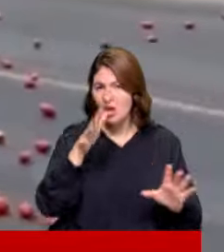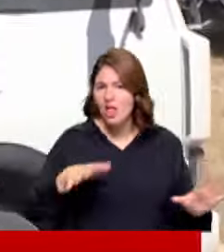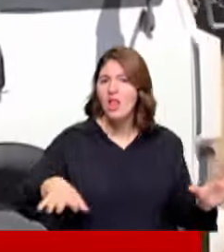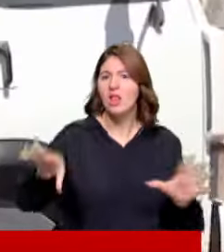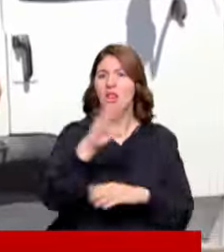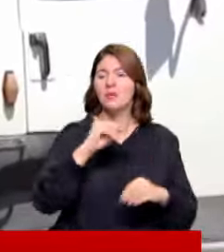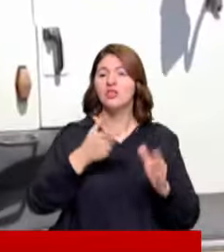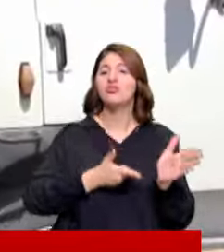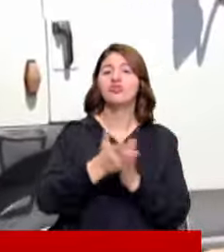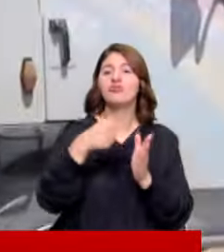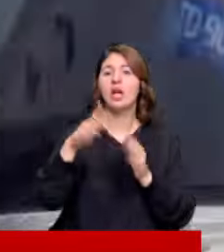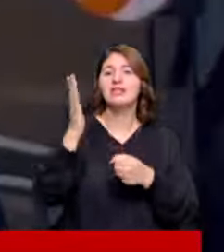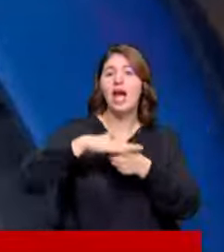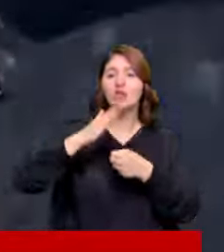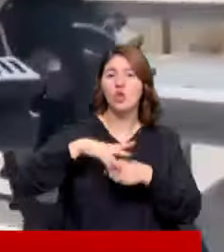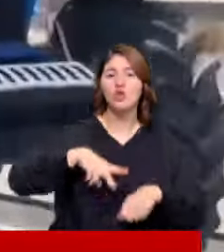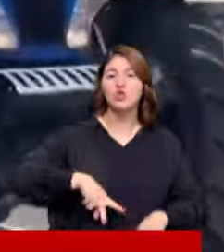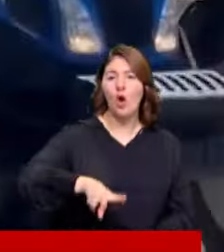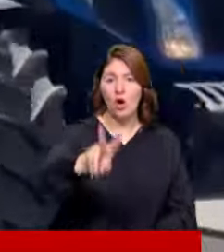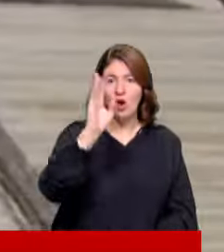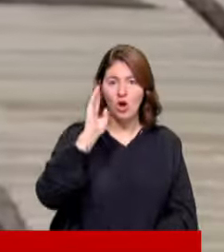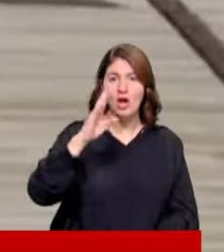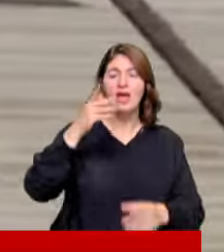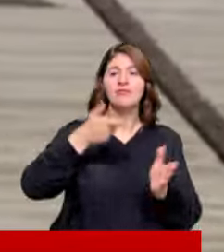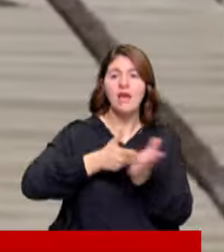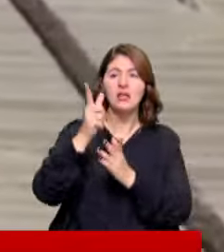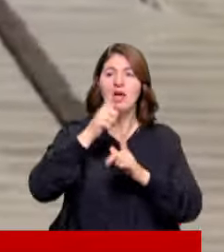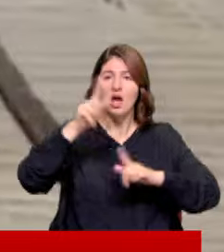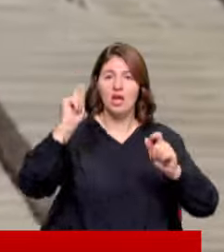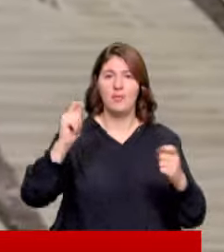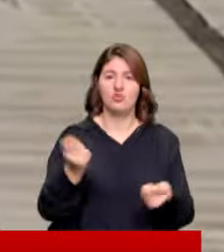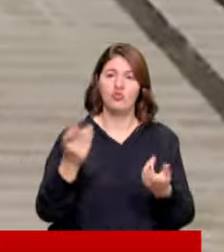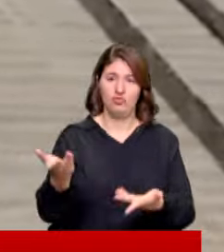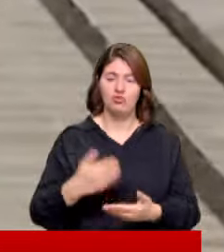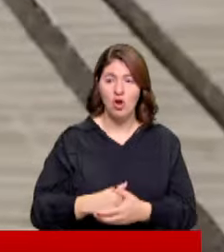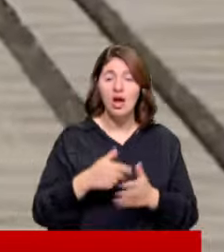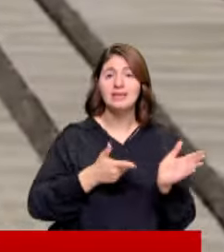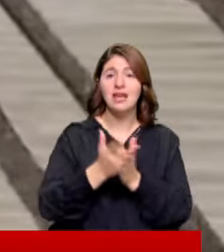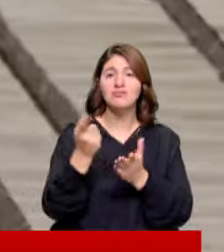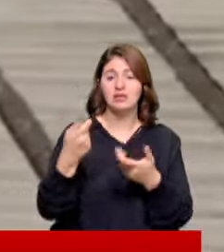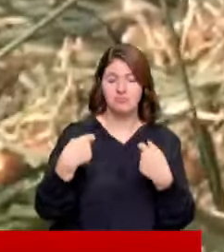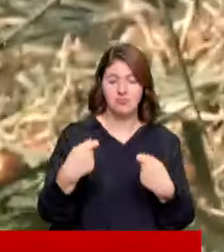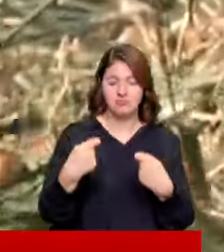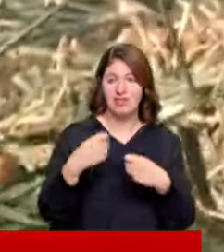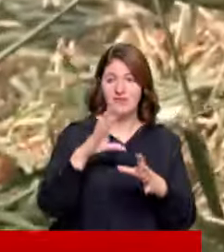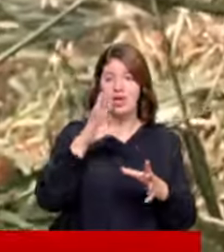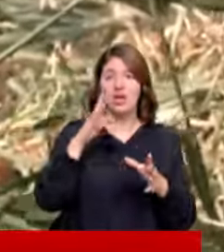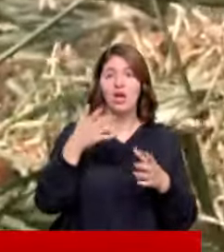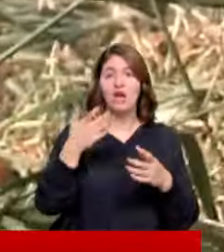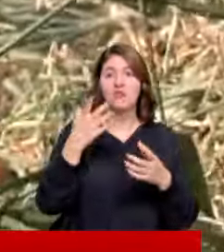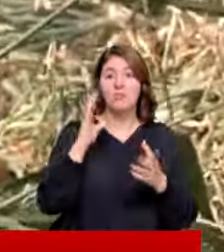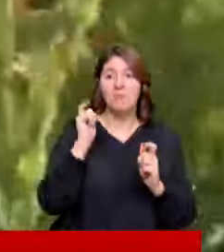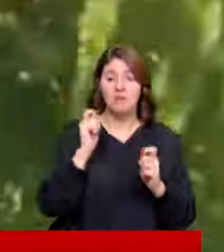bir yanında çiftçiler traktörleriyle yollarda, tarlada seslerini duyurmaya çalışıyorlar. Tarımsal girdi enflasyonu da yükselmeye devam